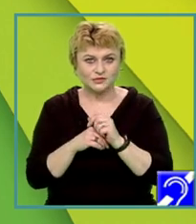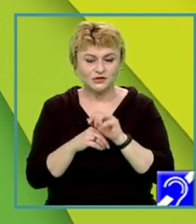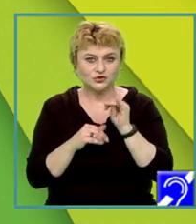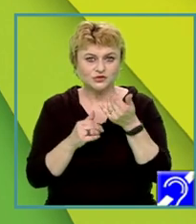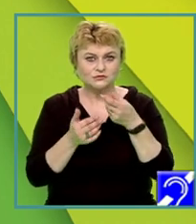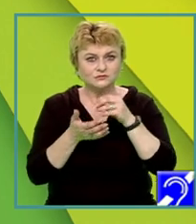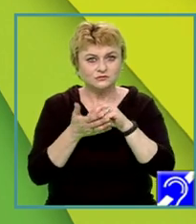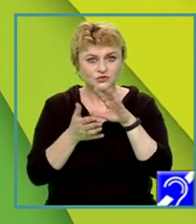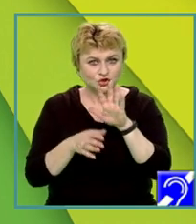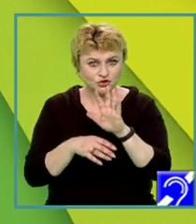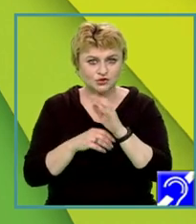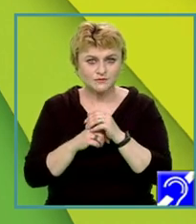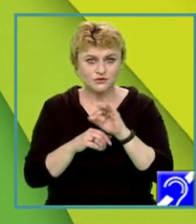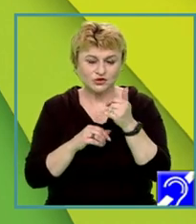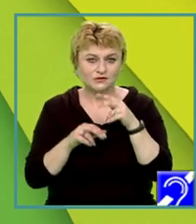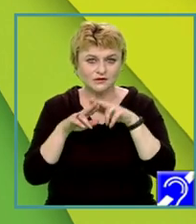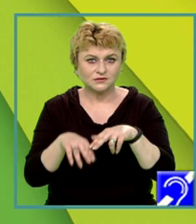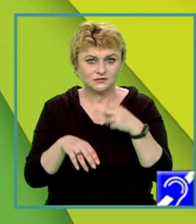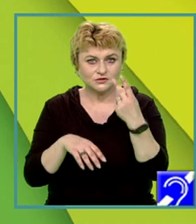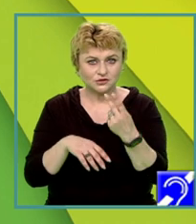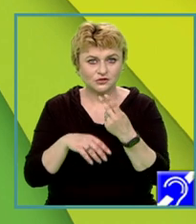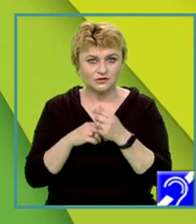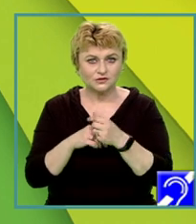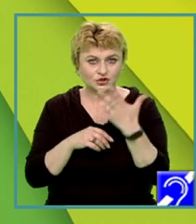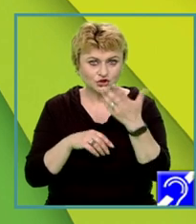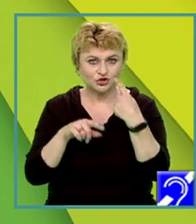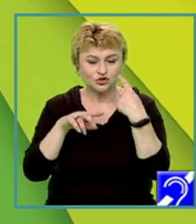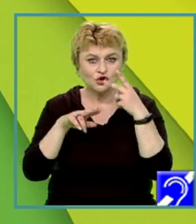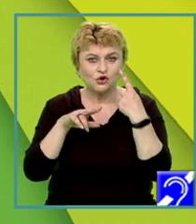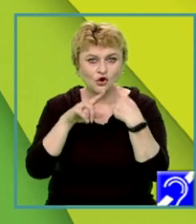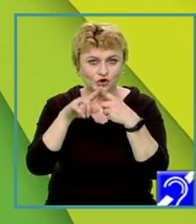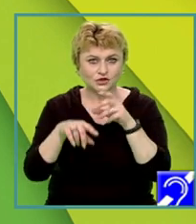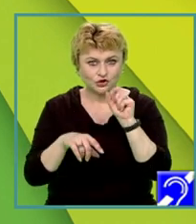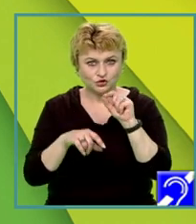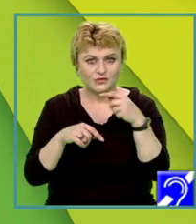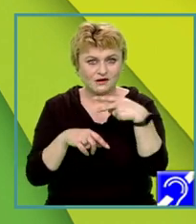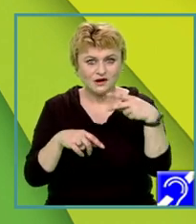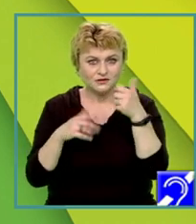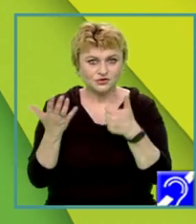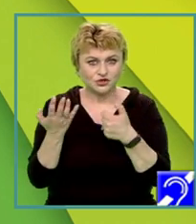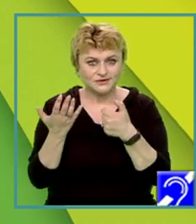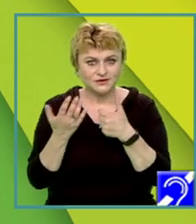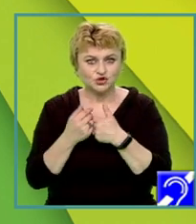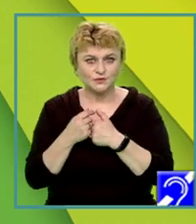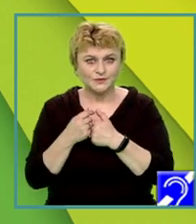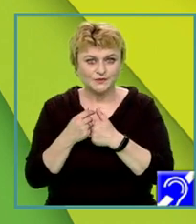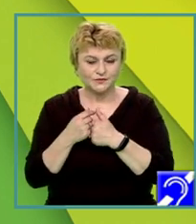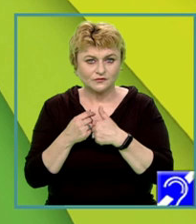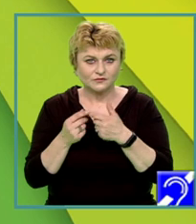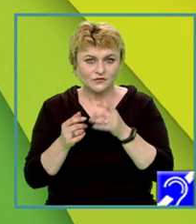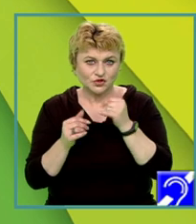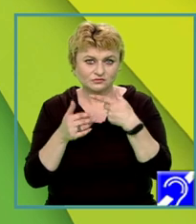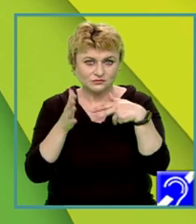si restul in 2 deoarece cinci ori 12 egal șaizeci plus restul 2 ne dă